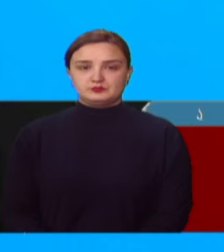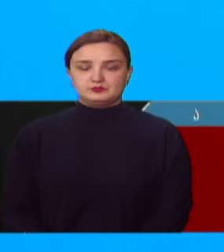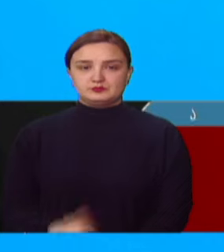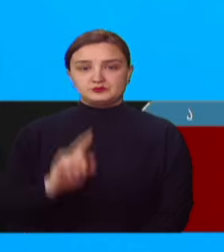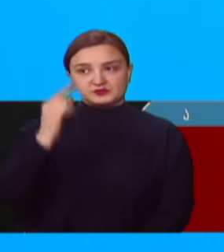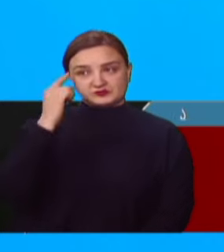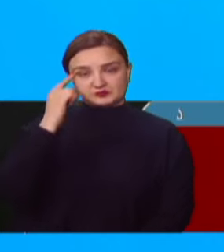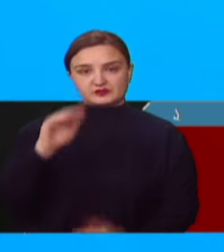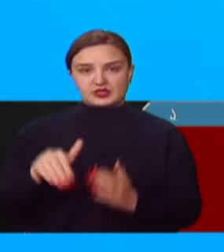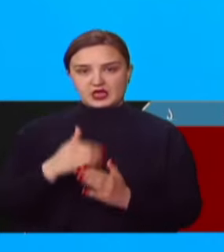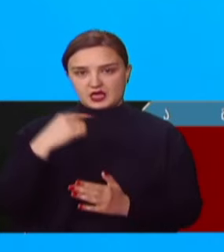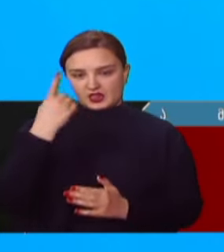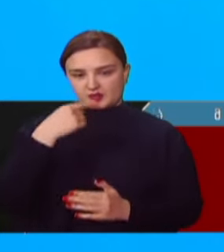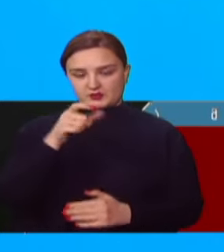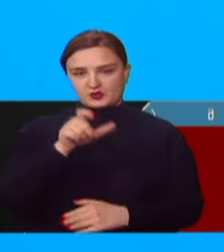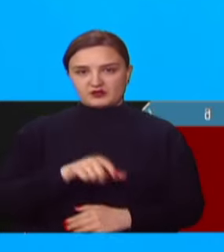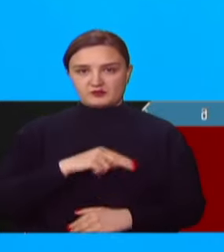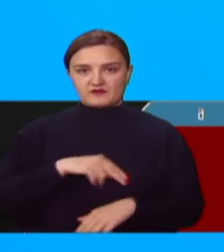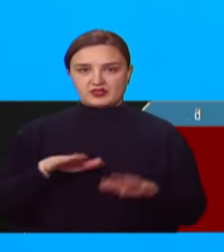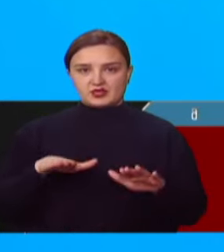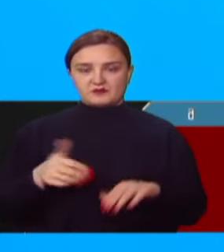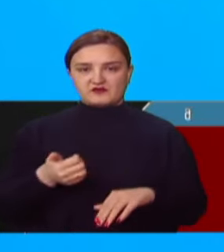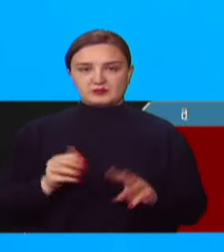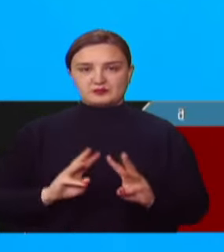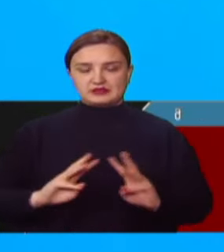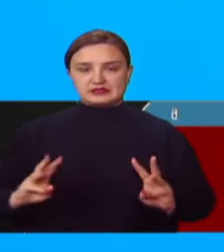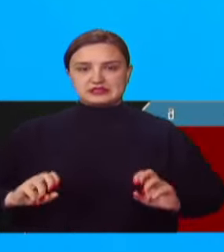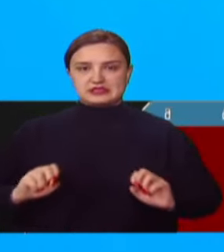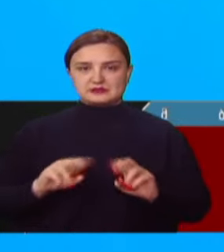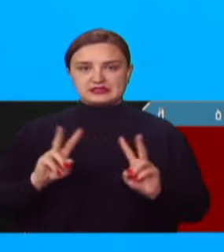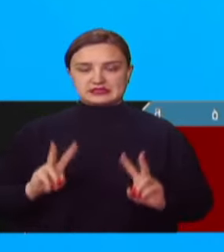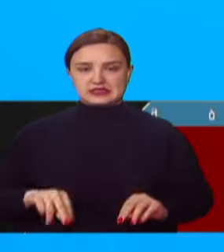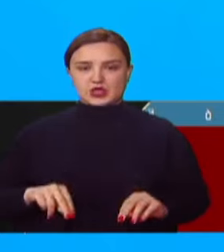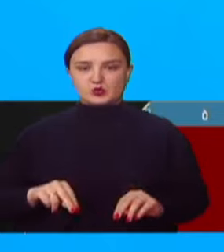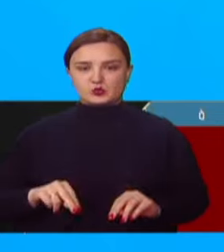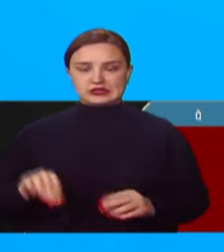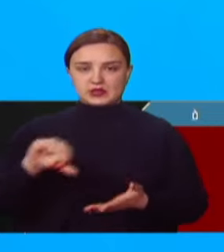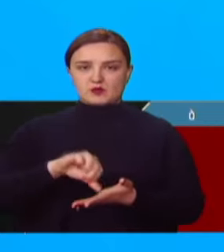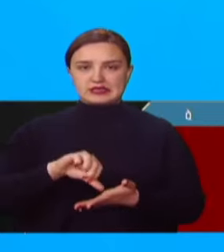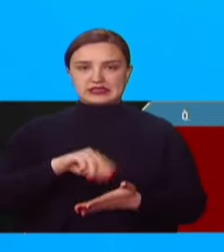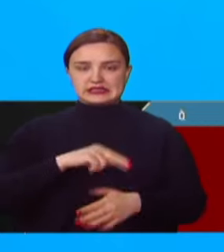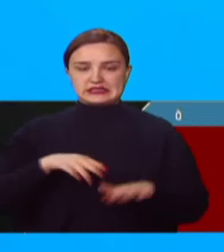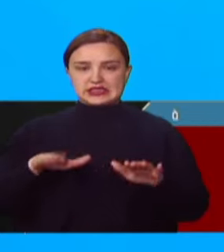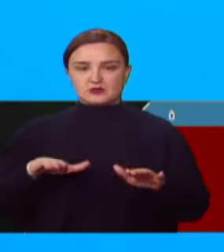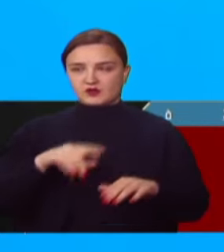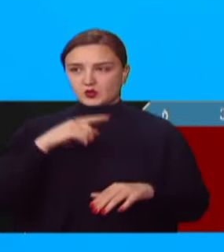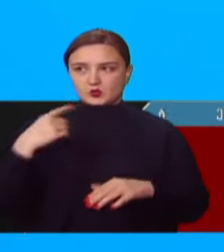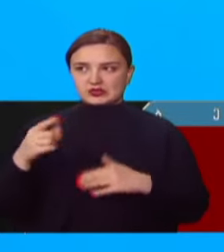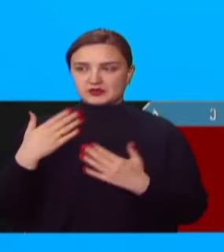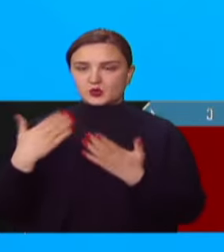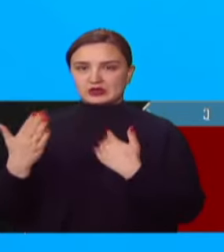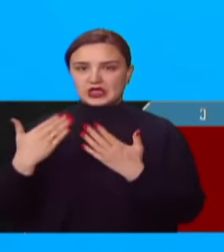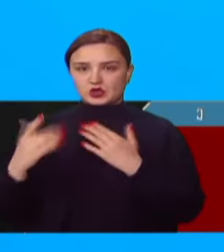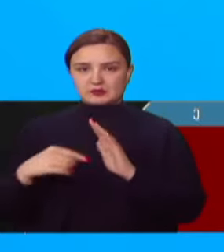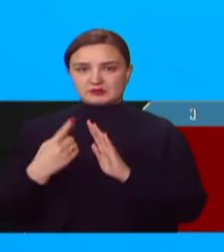გვეფიქრა ახალპიროვნებაზე, ამ თანამდებობაზე, პრემიერ-მინისტრის სპეციალური წარმომადგენლის თანამდებობაზე რუსეთთან ურთიერთობის